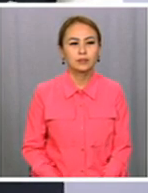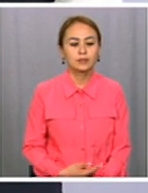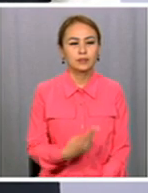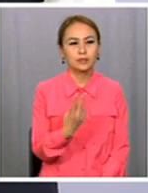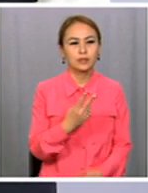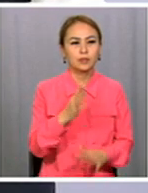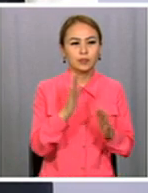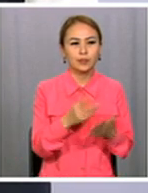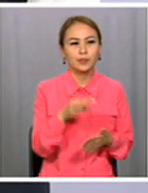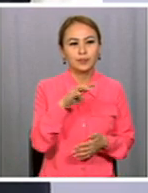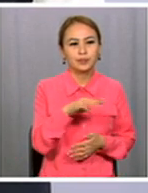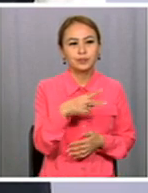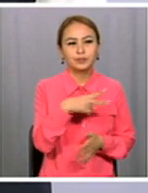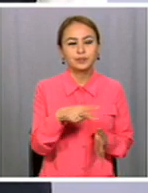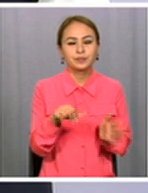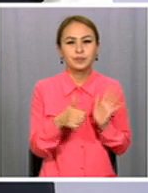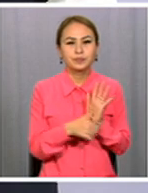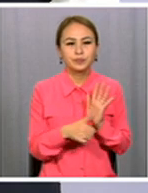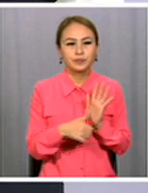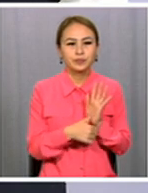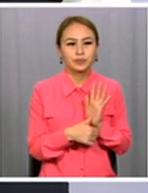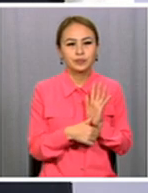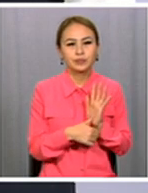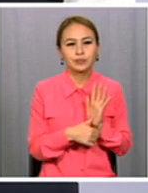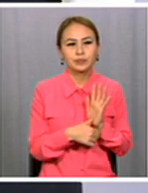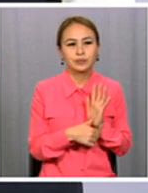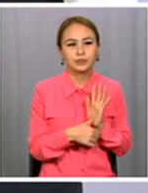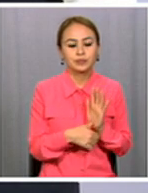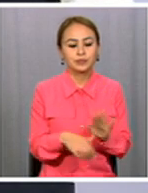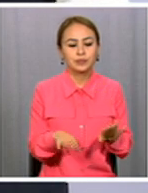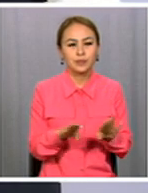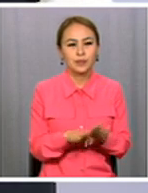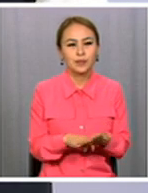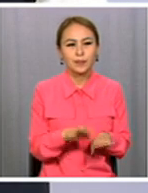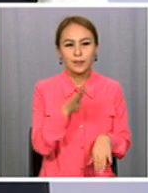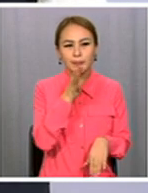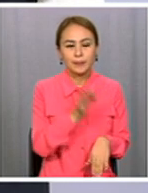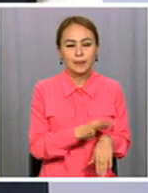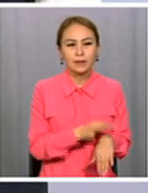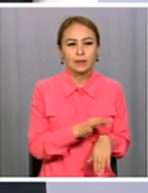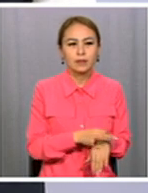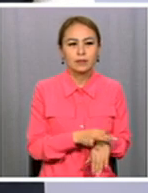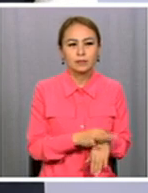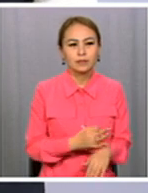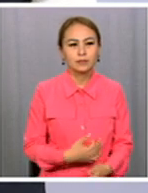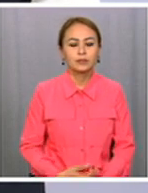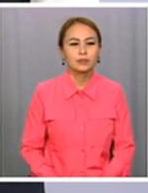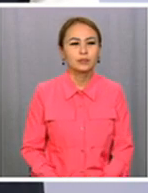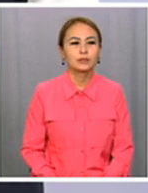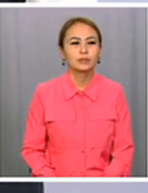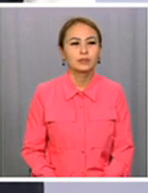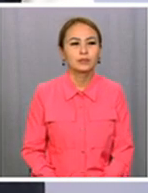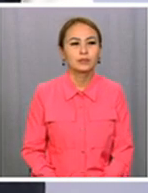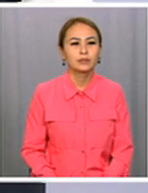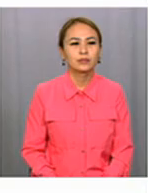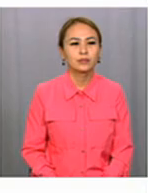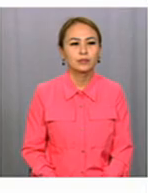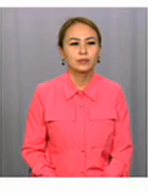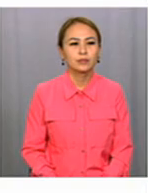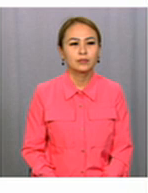Т 6-ға тең, яғни уақыт 6 сағат болып тұр. Сонда 6 сағатта қайық қанша километр жол жүзгенін табу